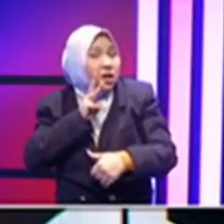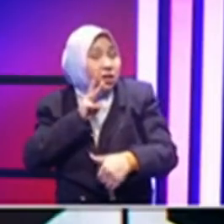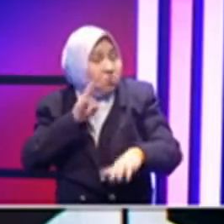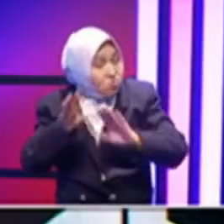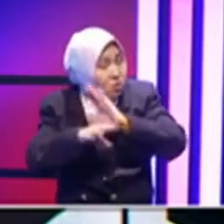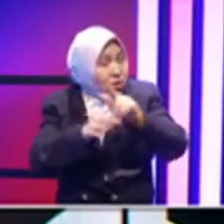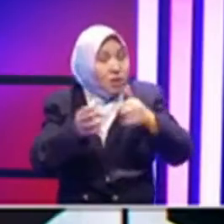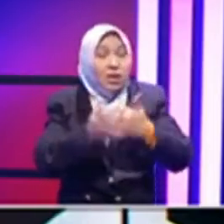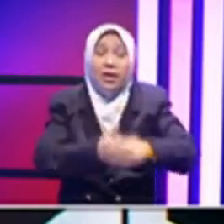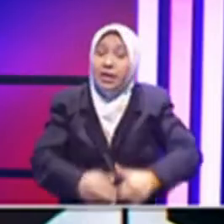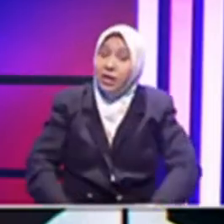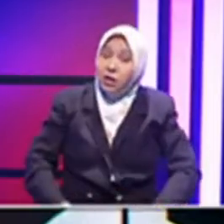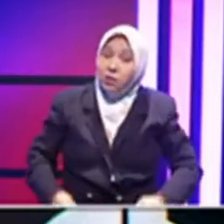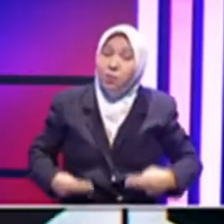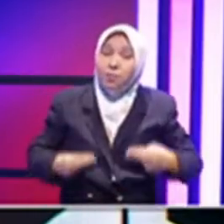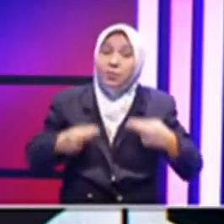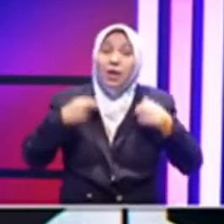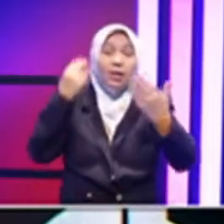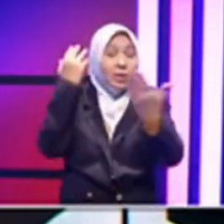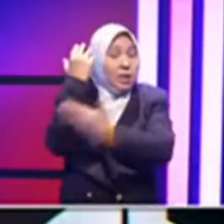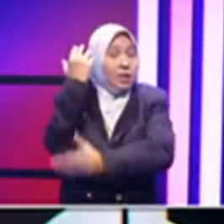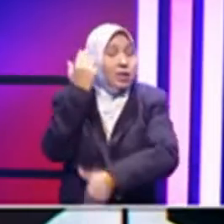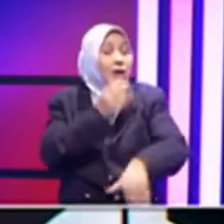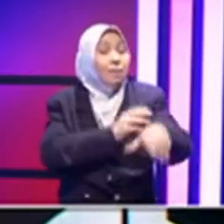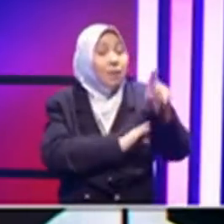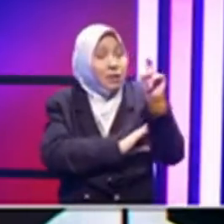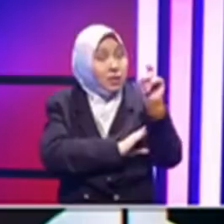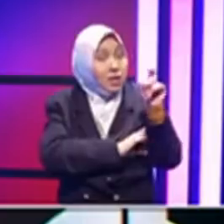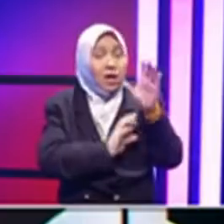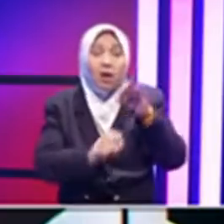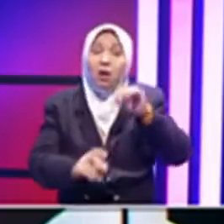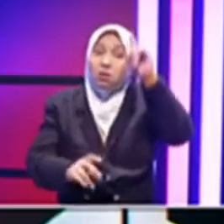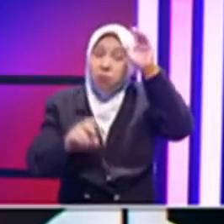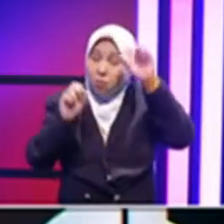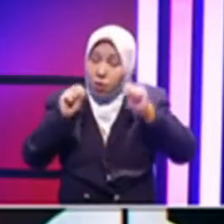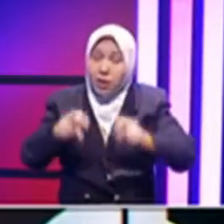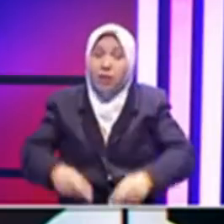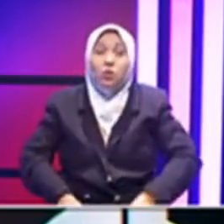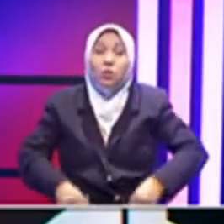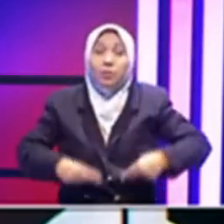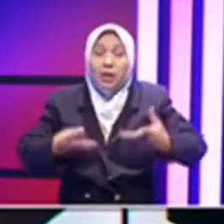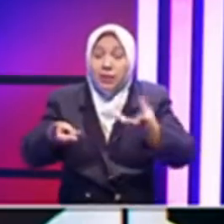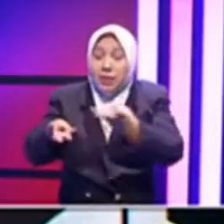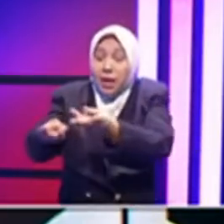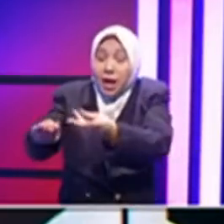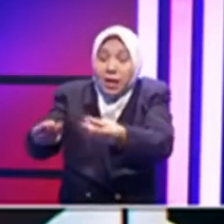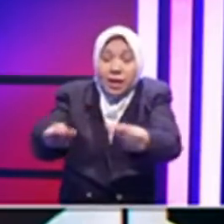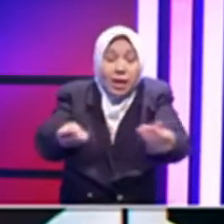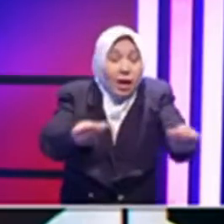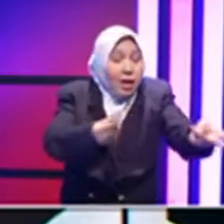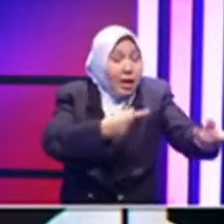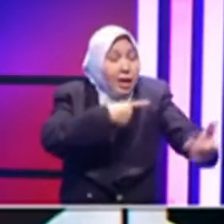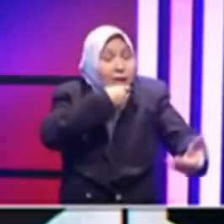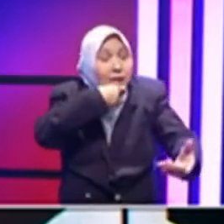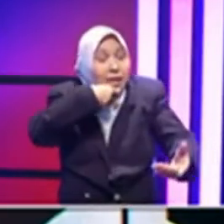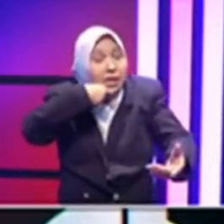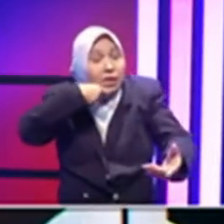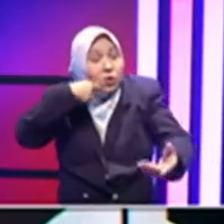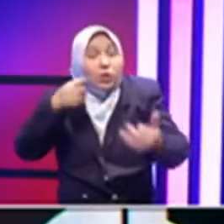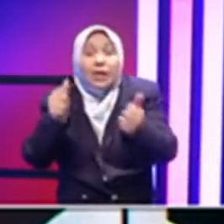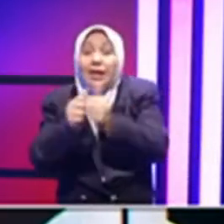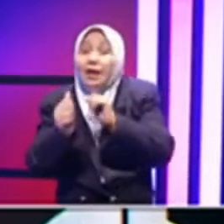kemudian hidupkan negeri yang mati. Kalau Allah boleh hidupkan tanah yang tandus itu dengan air,